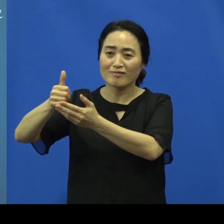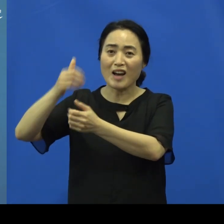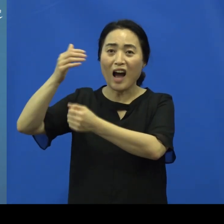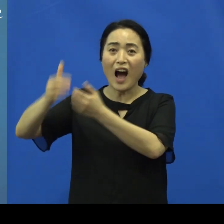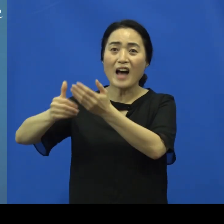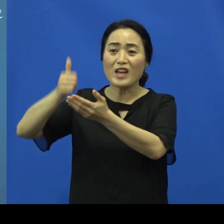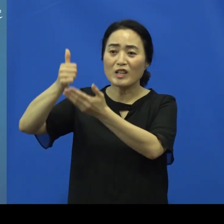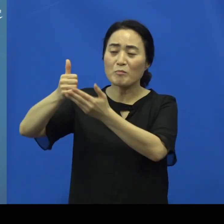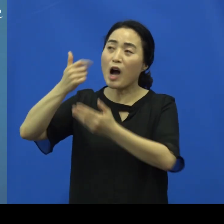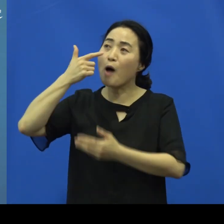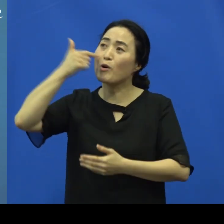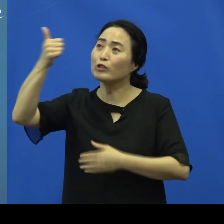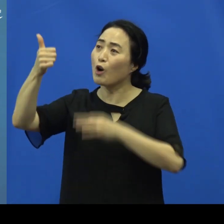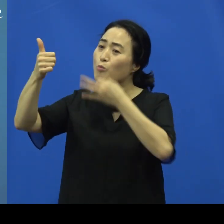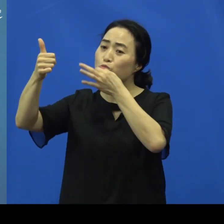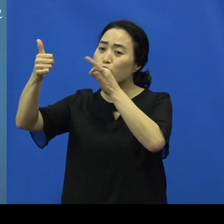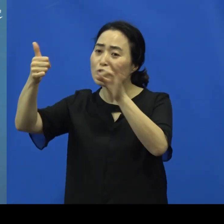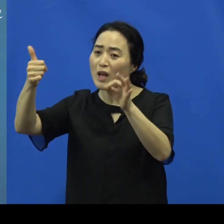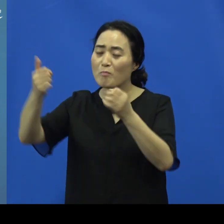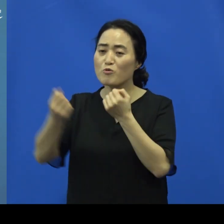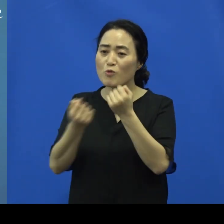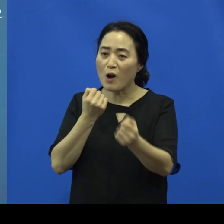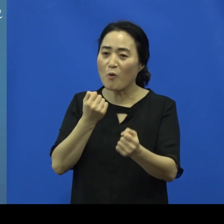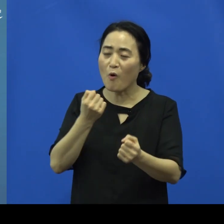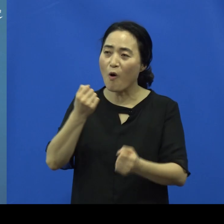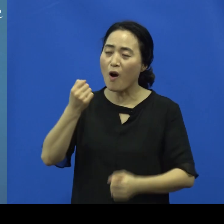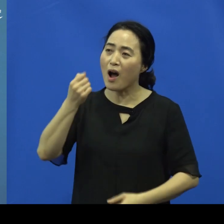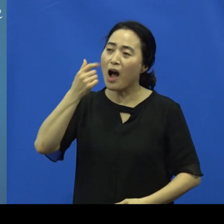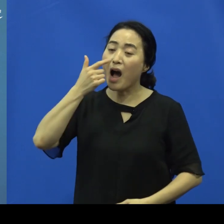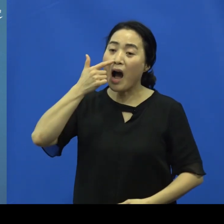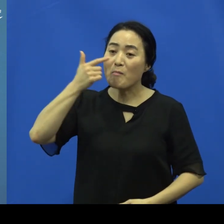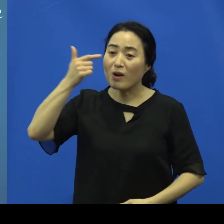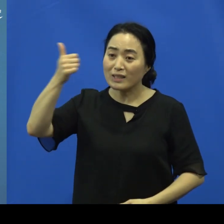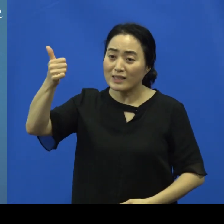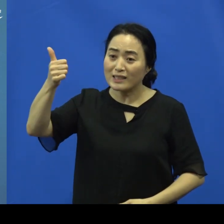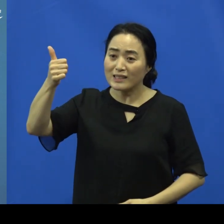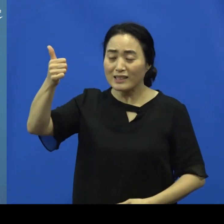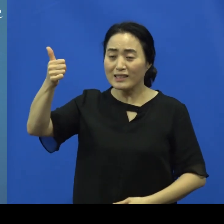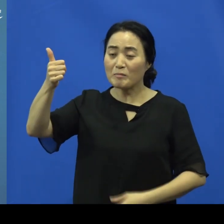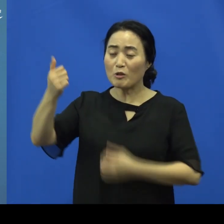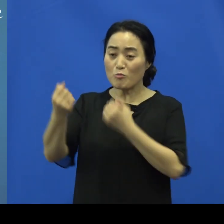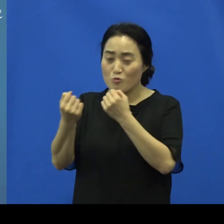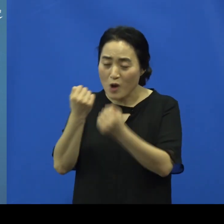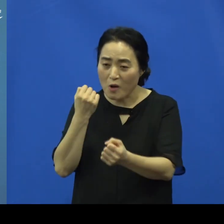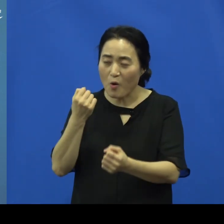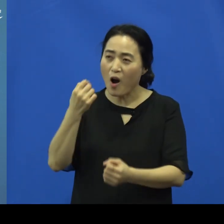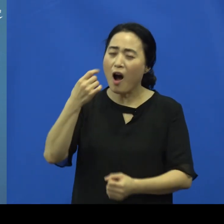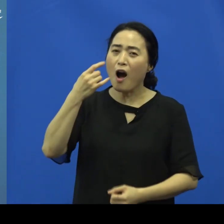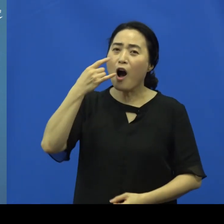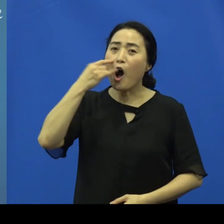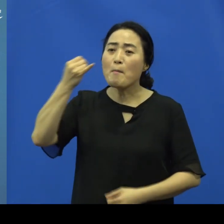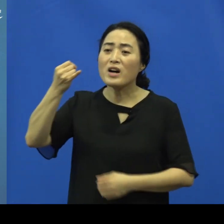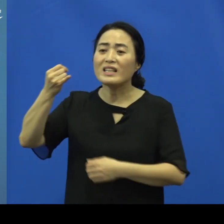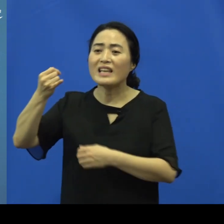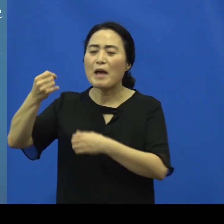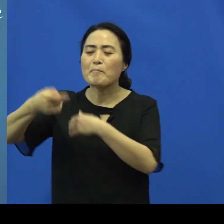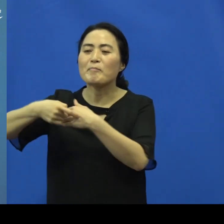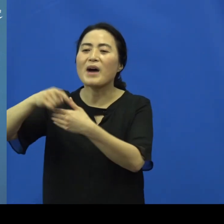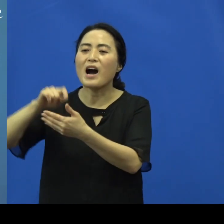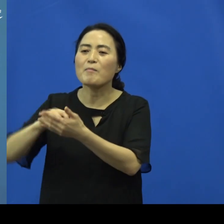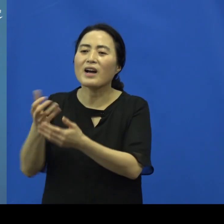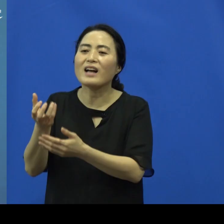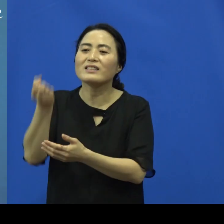하나님은 아버지이기도 하지만 어머니와 같은 모성을 표현할 때가 있어요. 그 백성들을 향하여, 그 이스라엘을